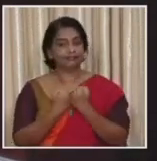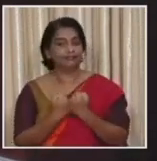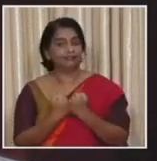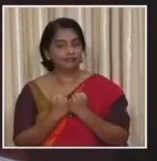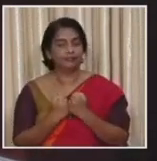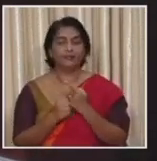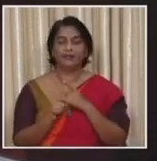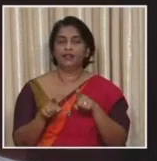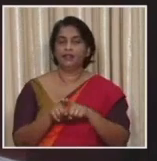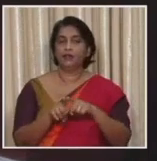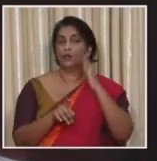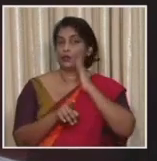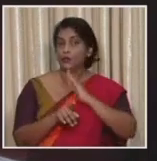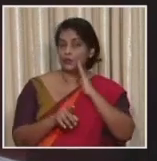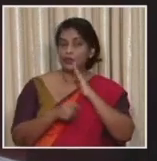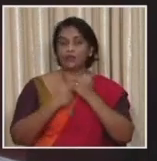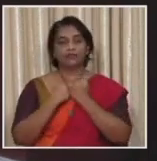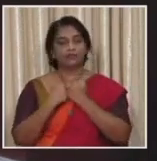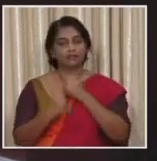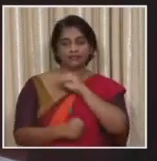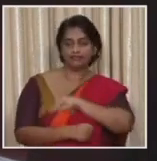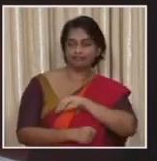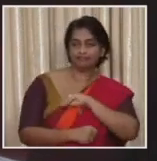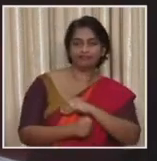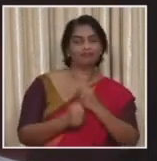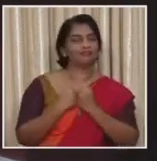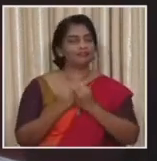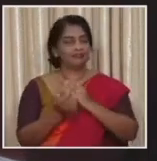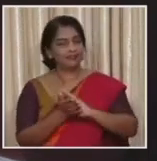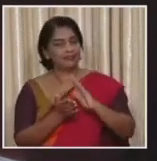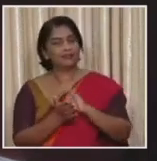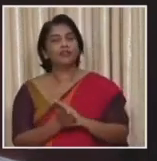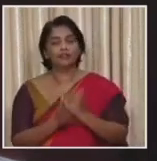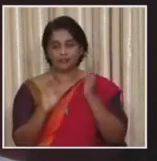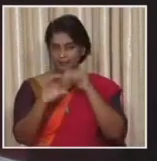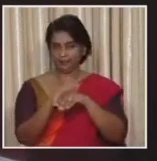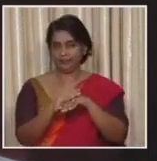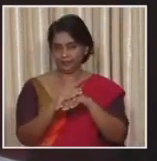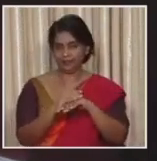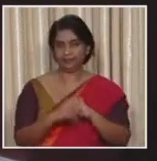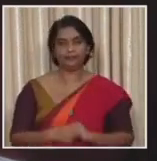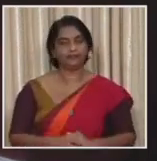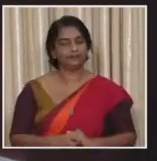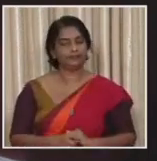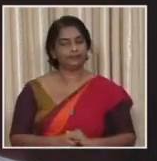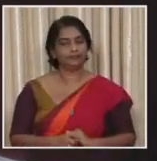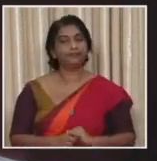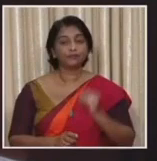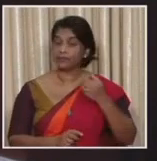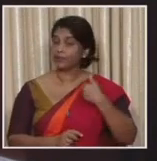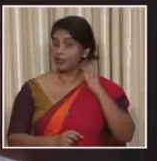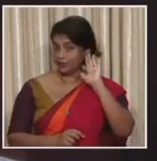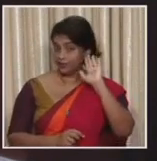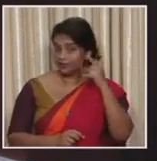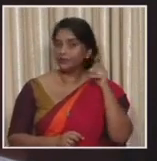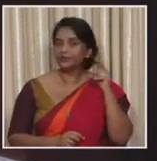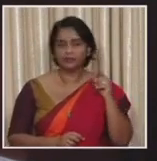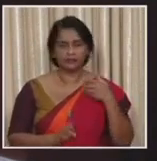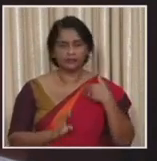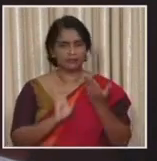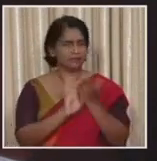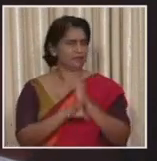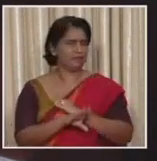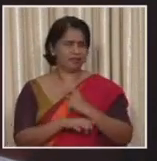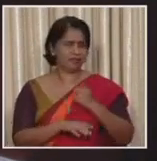වගේම ඔය විදේශිකයින් ප්‍රවාහනය කිරීමේ කරන සේවාවෙත් නිරත වෙලා සිටිනවා විශේෂයෙන්ම මේ පහුගිය